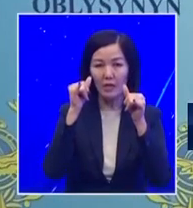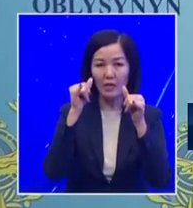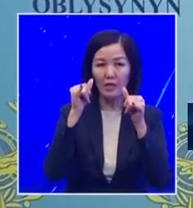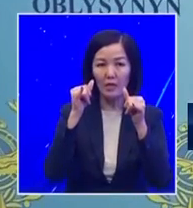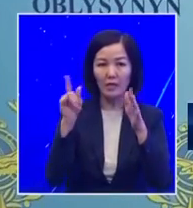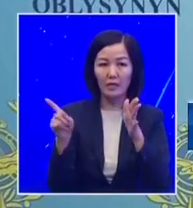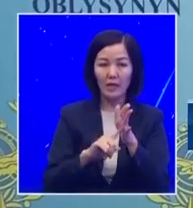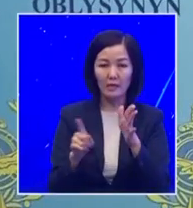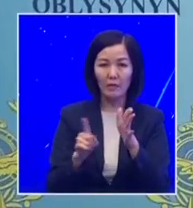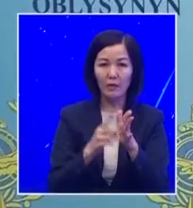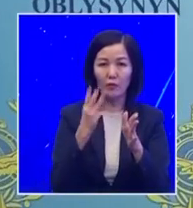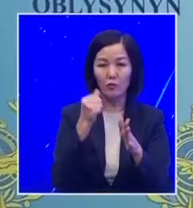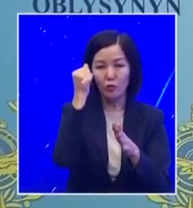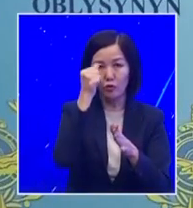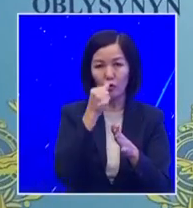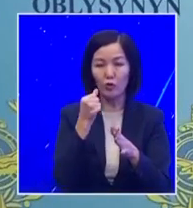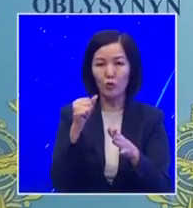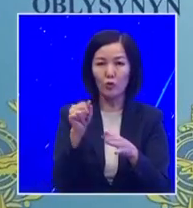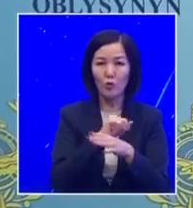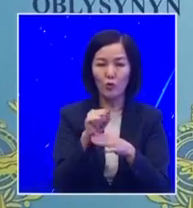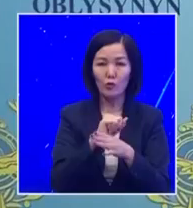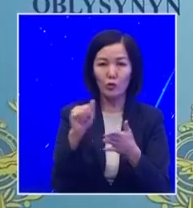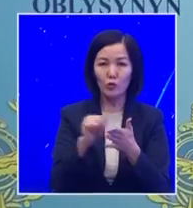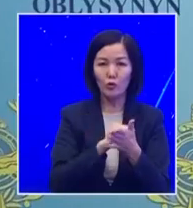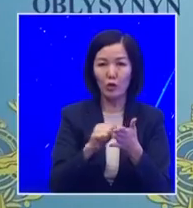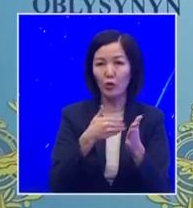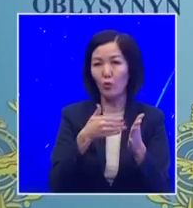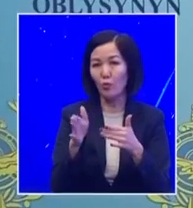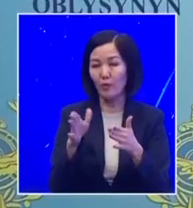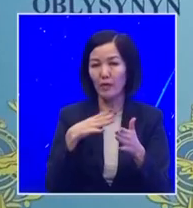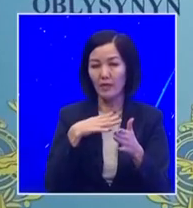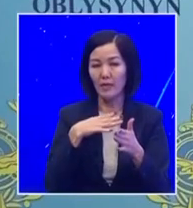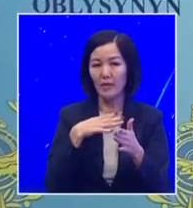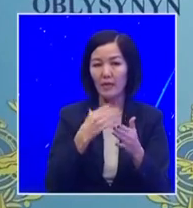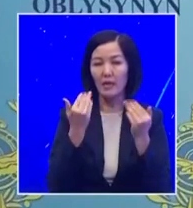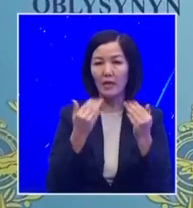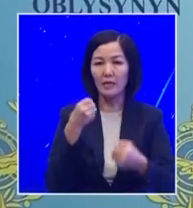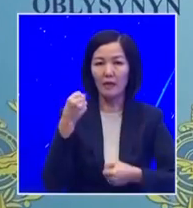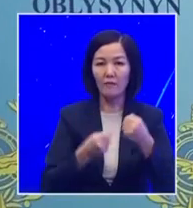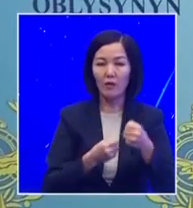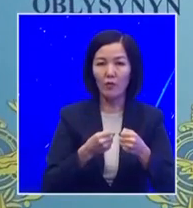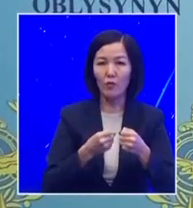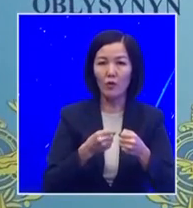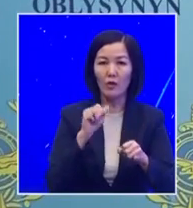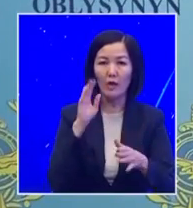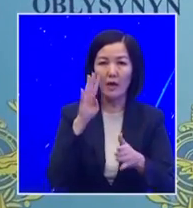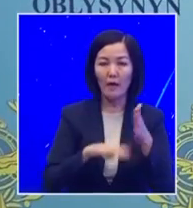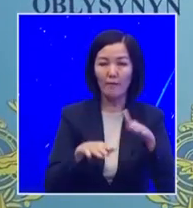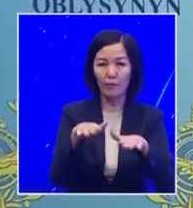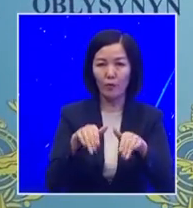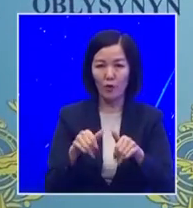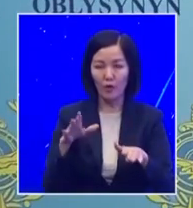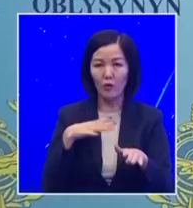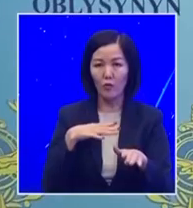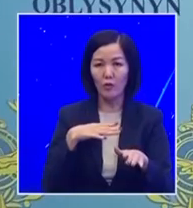бұл жүргізуші 3 жыл мерзімге көлік жүргізу құқығынан айырылған болатын. Қазір автокөлік айып тұрағына қойылды, күдіктіге